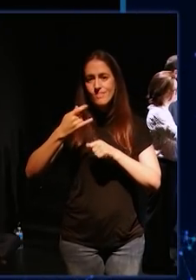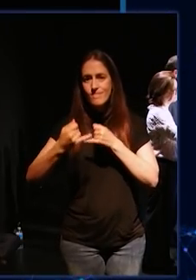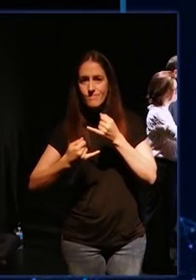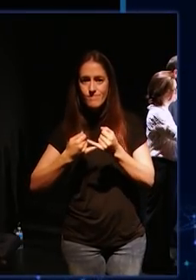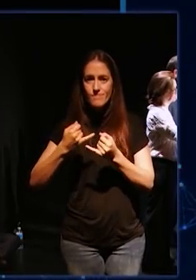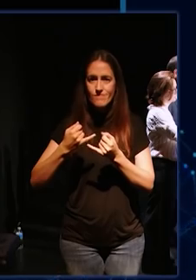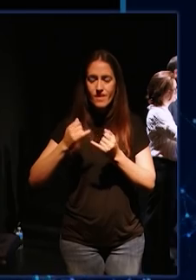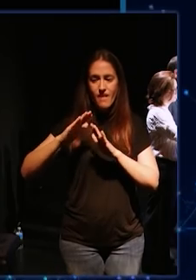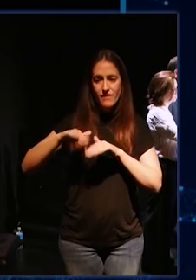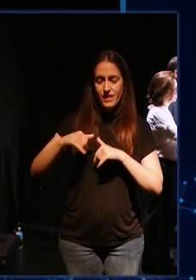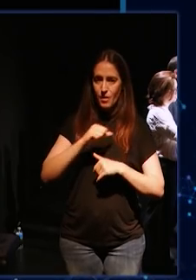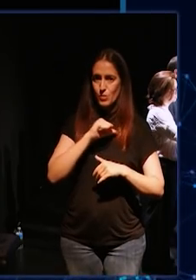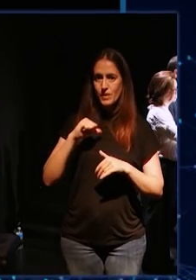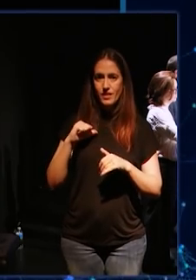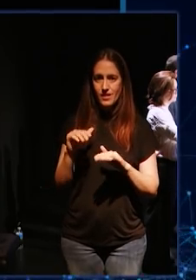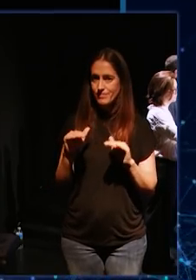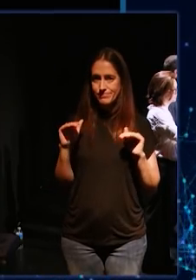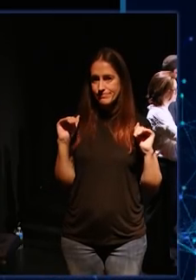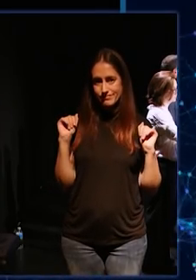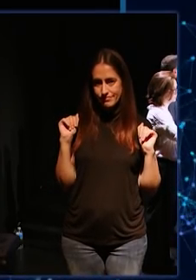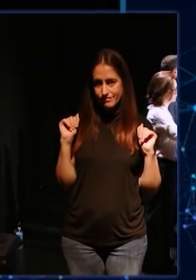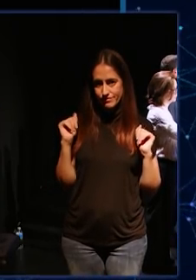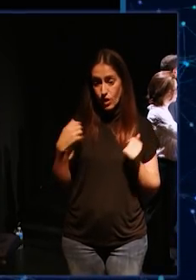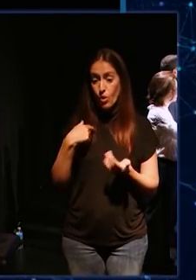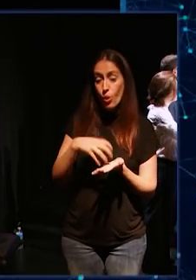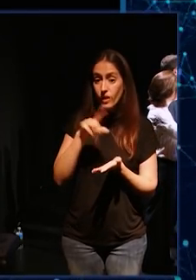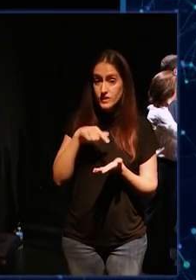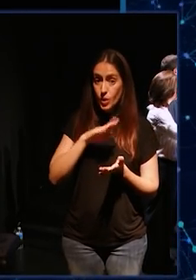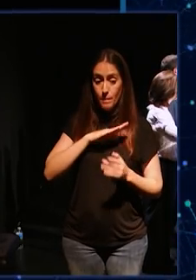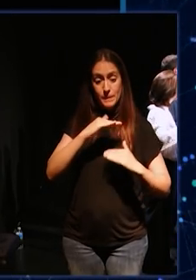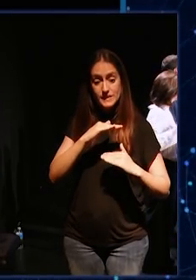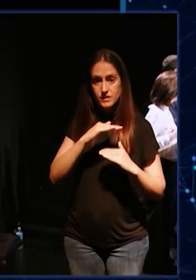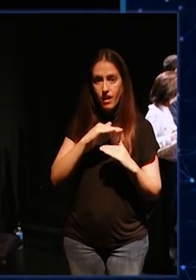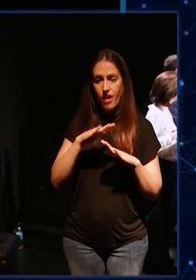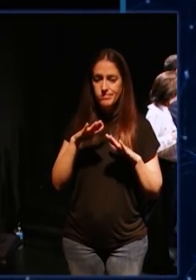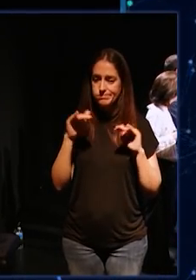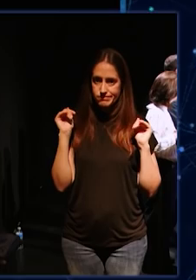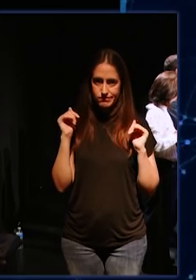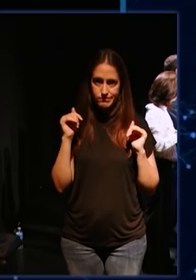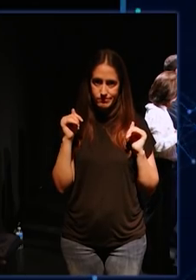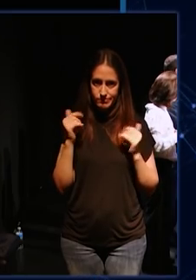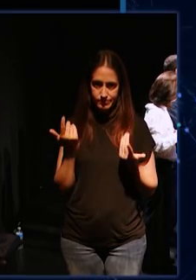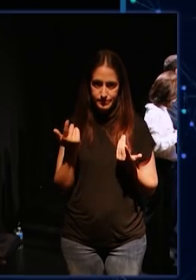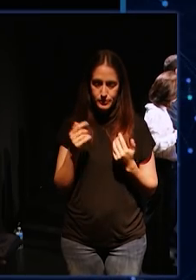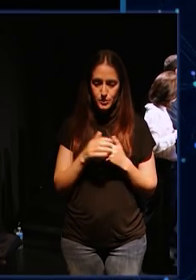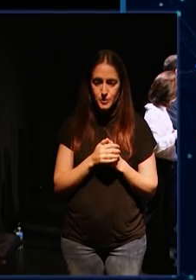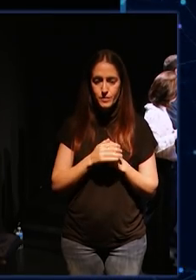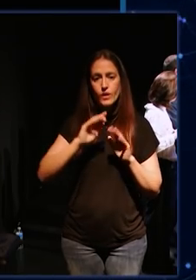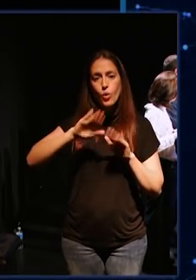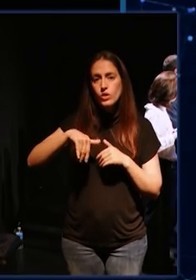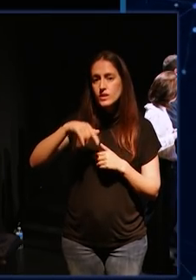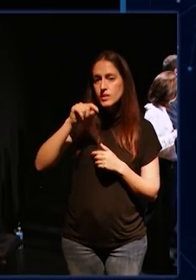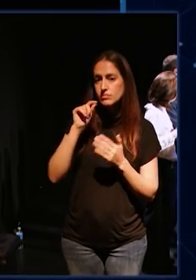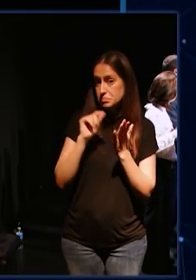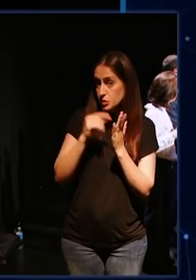això desmotivarà moltíssim a qui realment tingui dubtes de si posar o no el seu pis en lloguer social. I una nota final, i aquesta sí que la